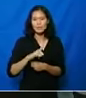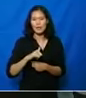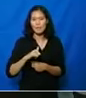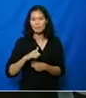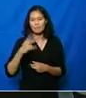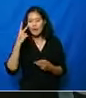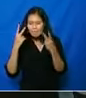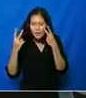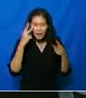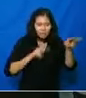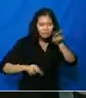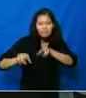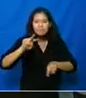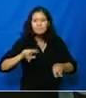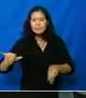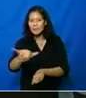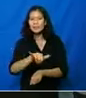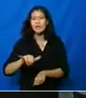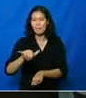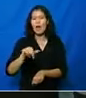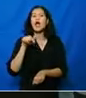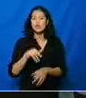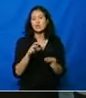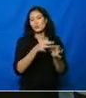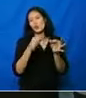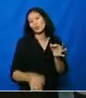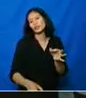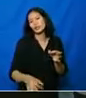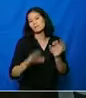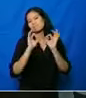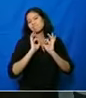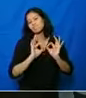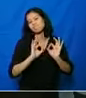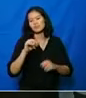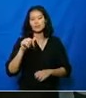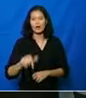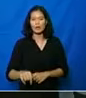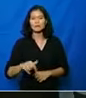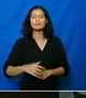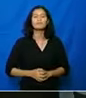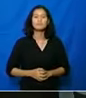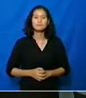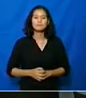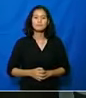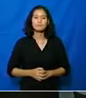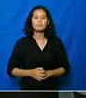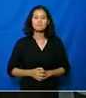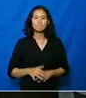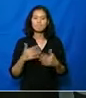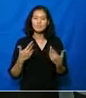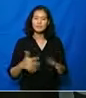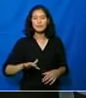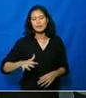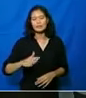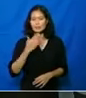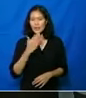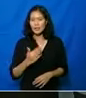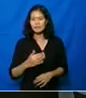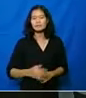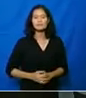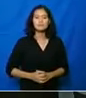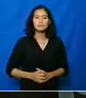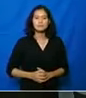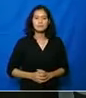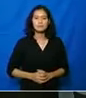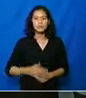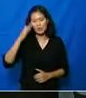menjaga satu sama lainnya adalah solusi yang paling baik saat ini. Demikian kira-kira, terima kasih. Wabillahi